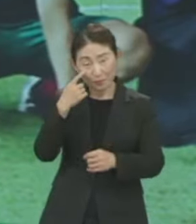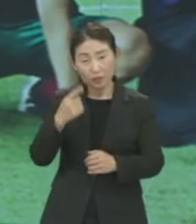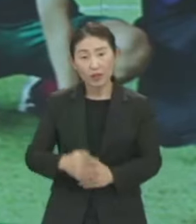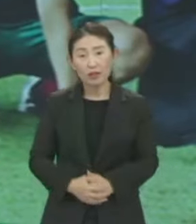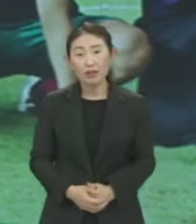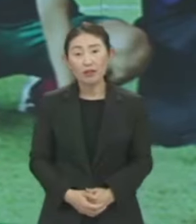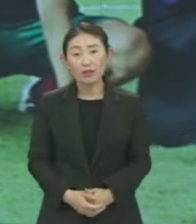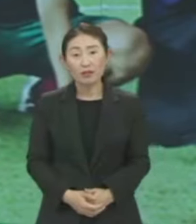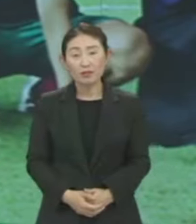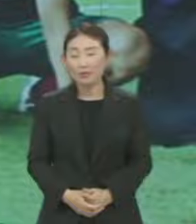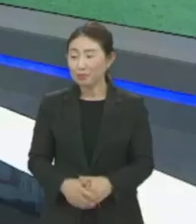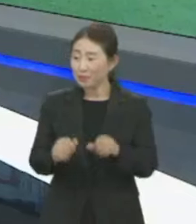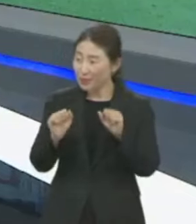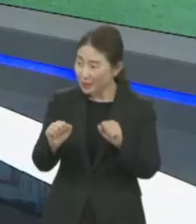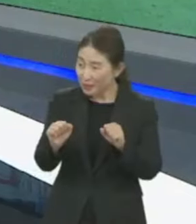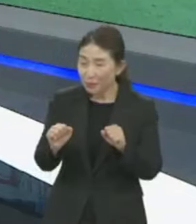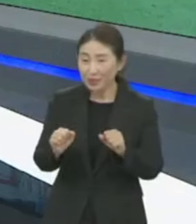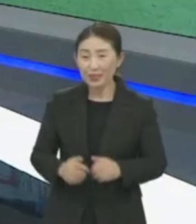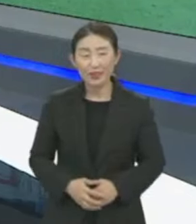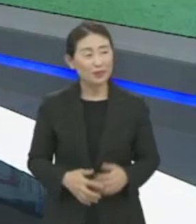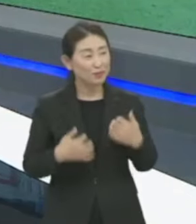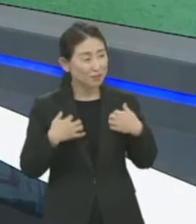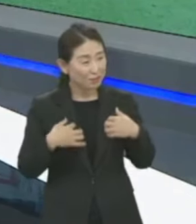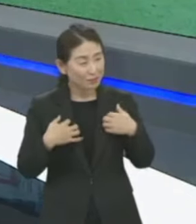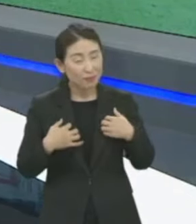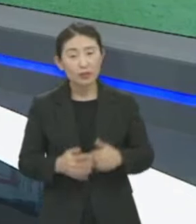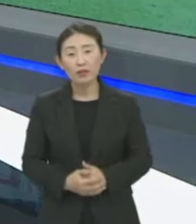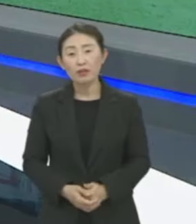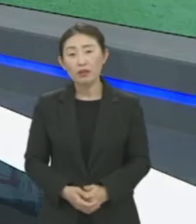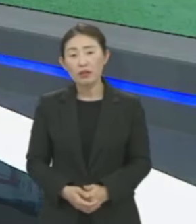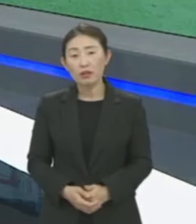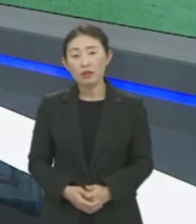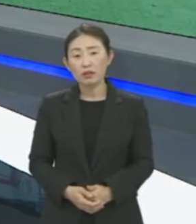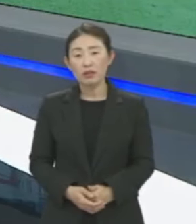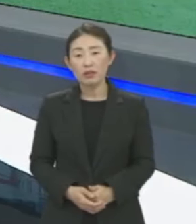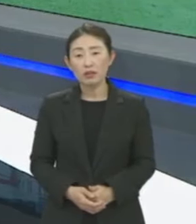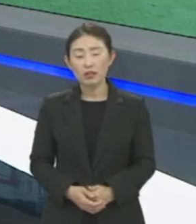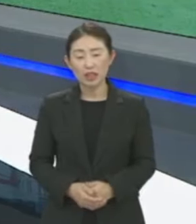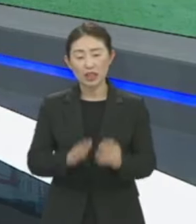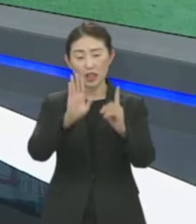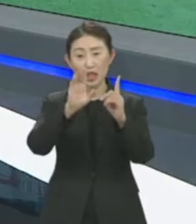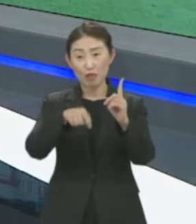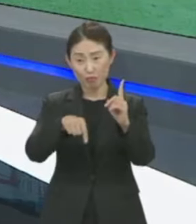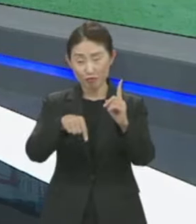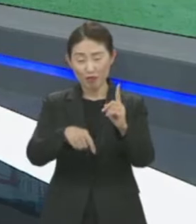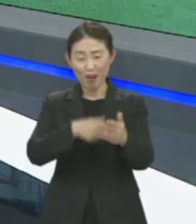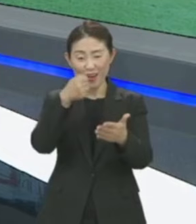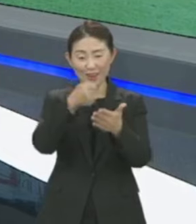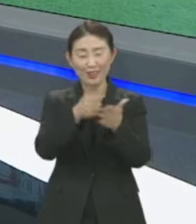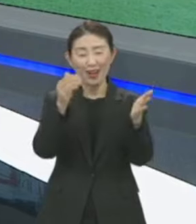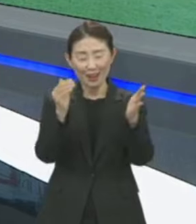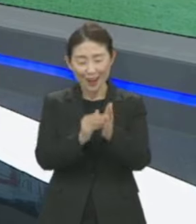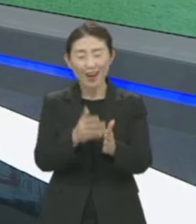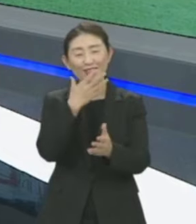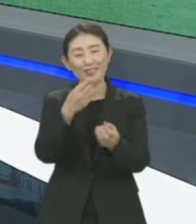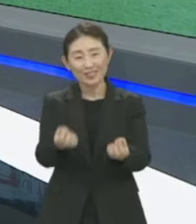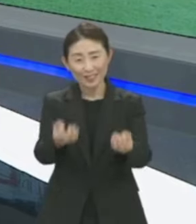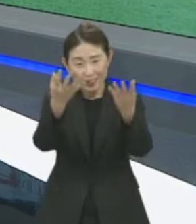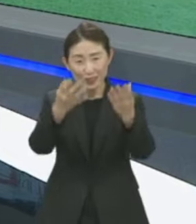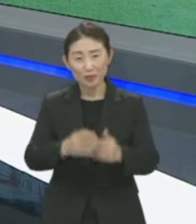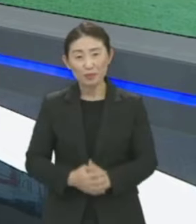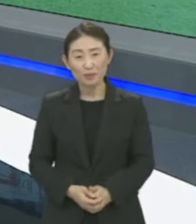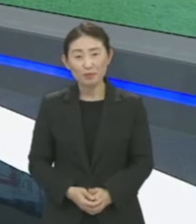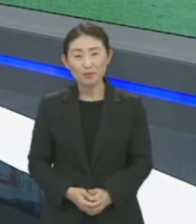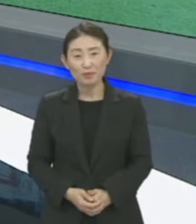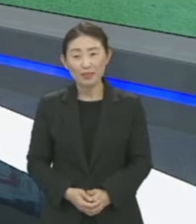나눠보겠습니다 어서 오십시오네 반갑습니다 우선은 아 브리그 생존에 성공하신 것 축하드립니다